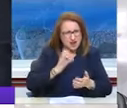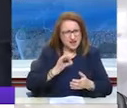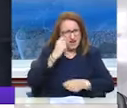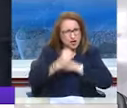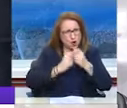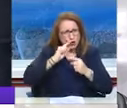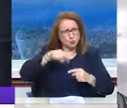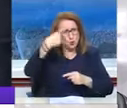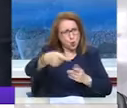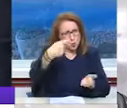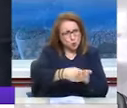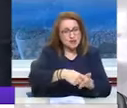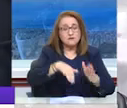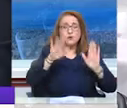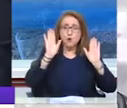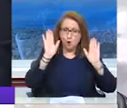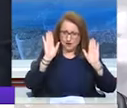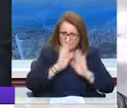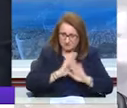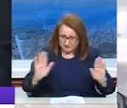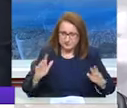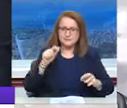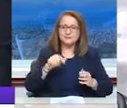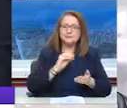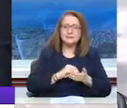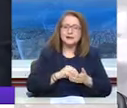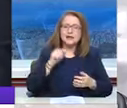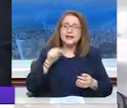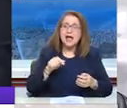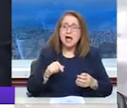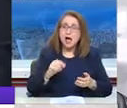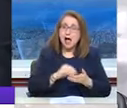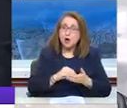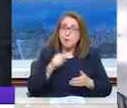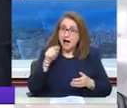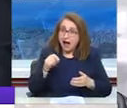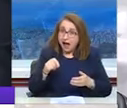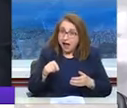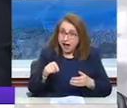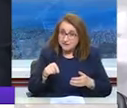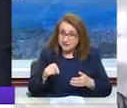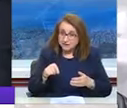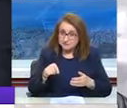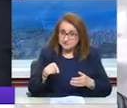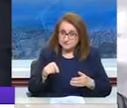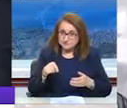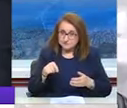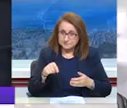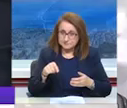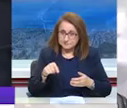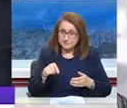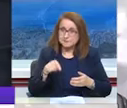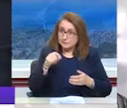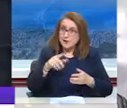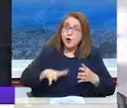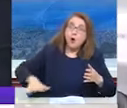πλέον όλους τους κλάδους οικονομίας. Η επιστρεπταία προκαταβολή θα μπορεί να μπαίνουν